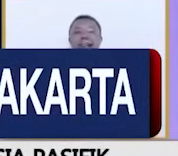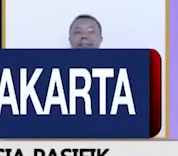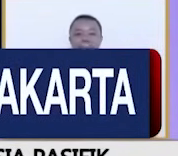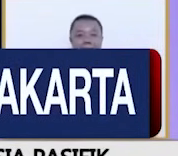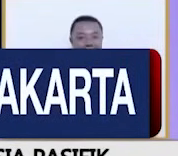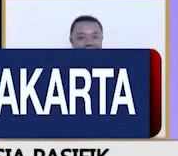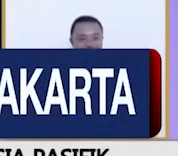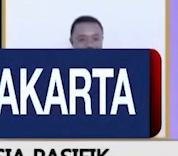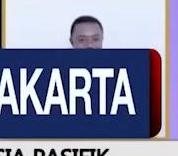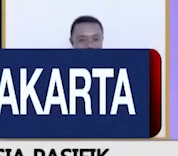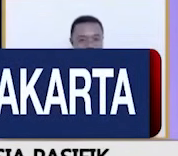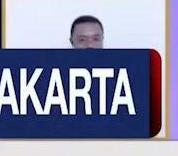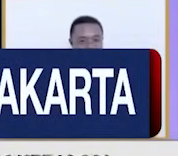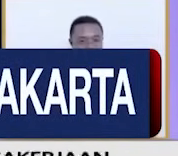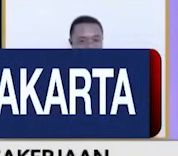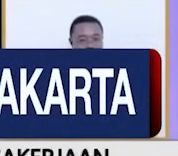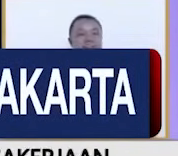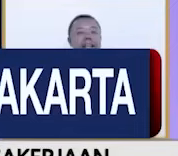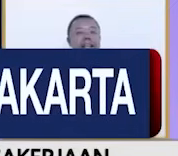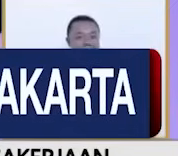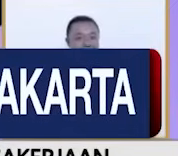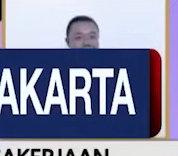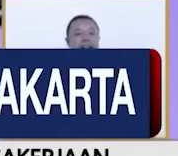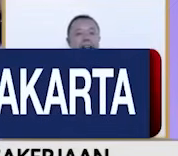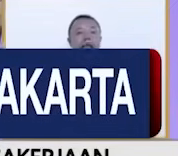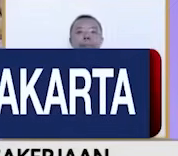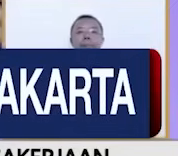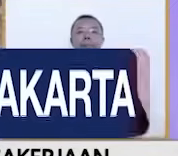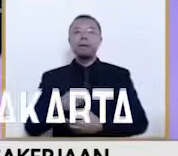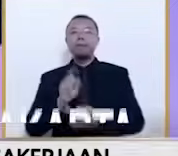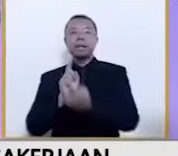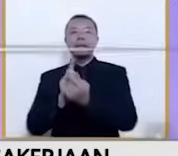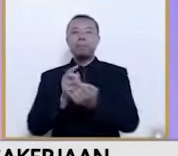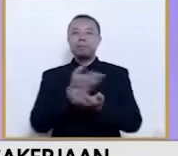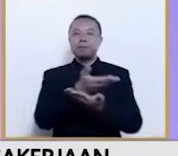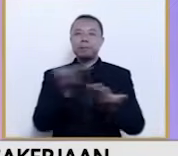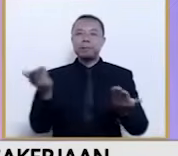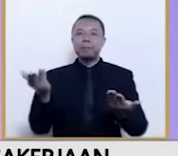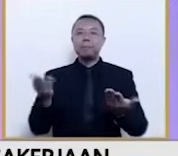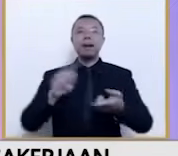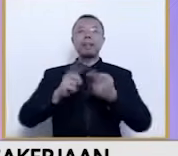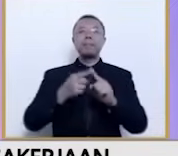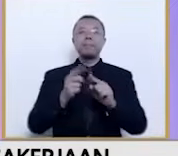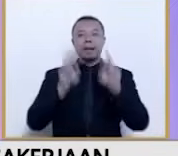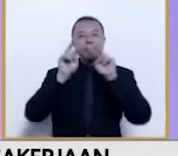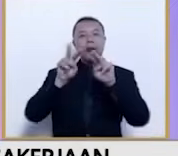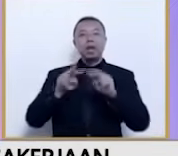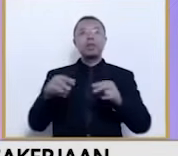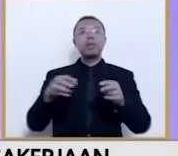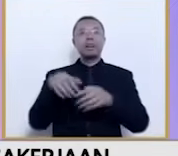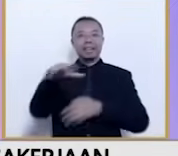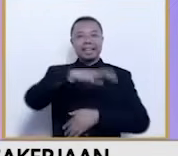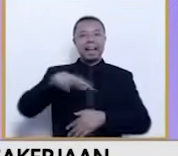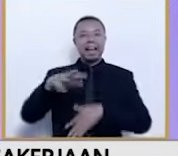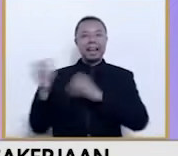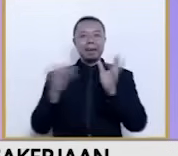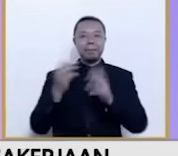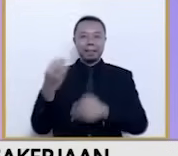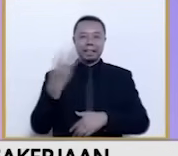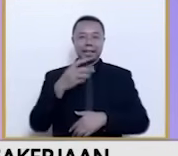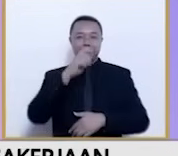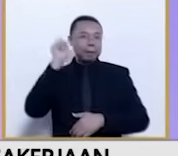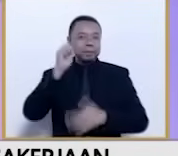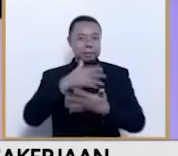kabar? Semoga sehat-sehat. Dan juga Eva, kita ingin menyapa kepada hadirin yang ada di area debat ketiga pada malam hari ini. Bapak